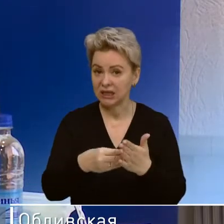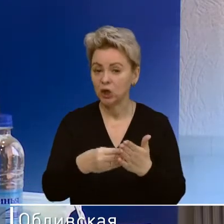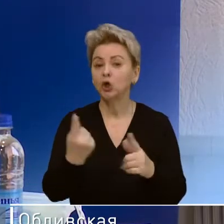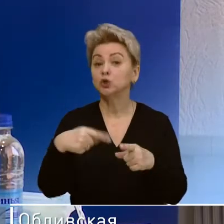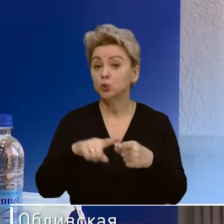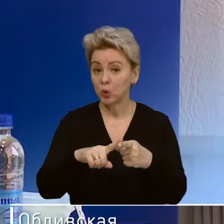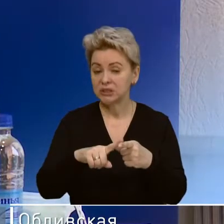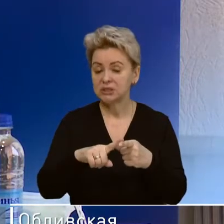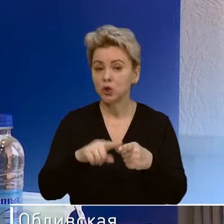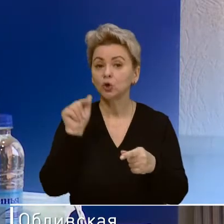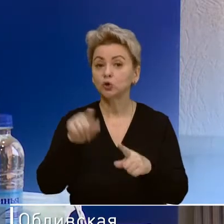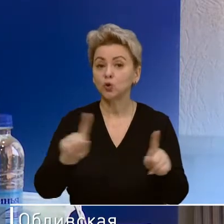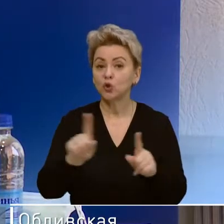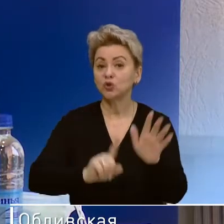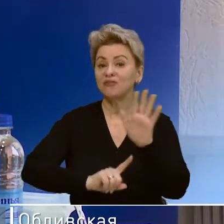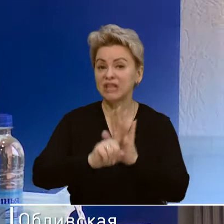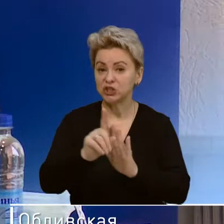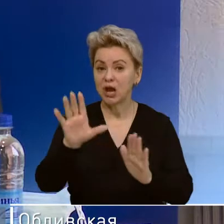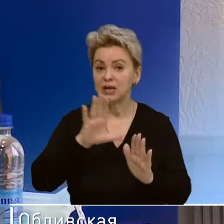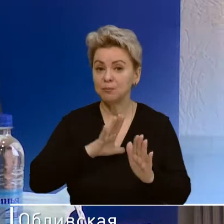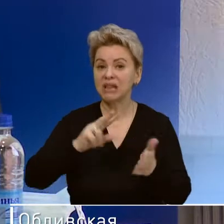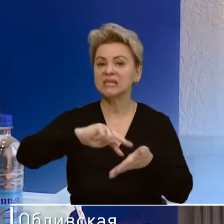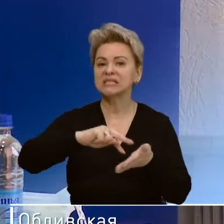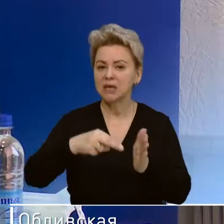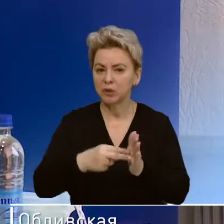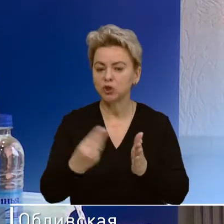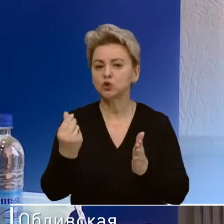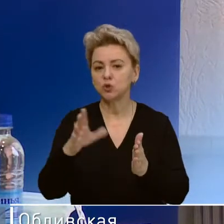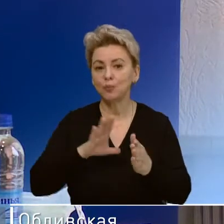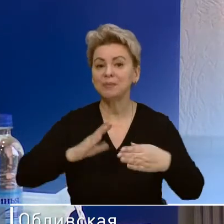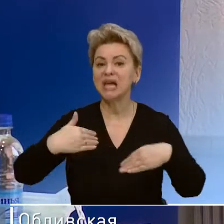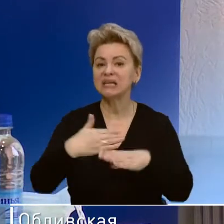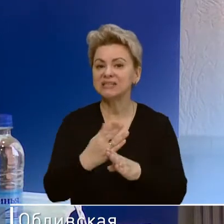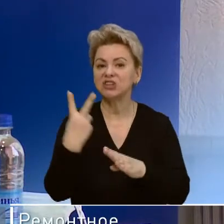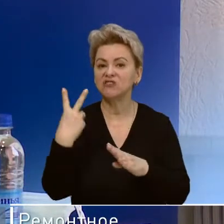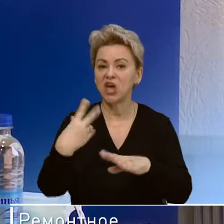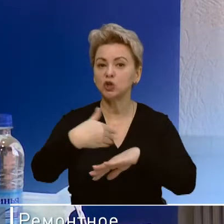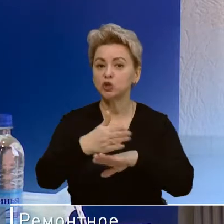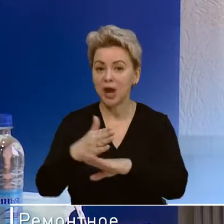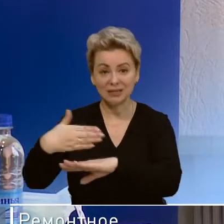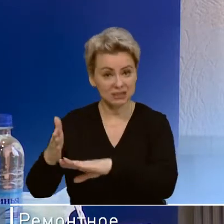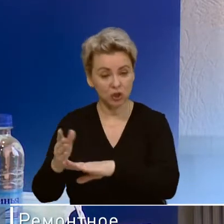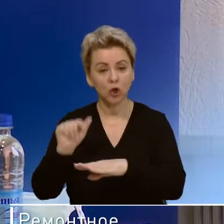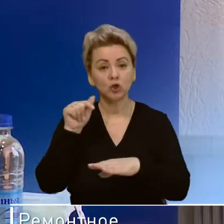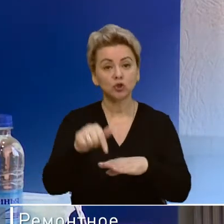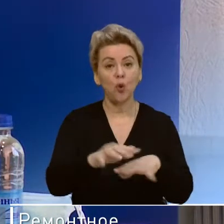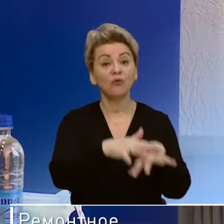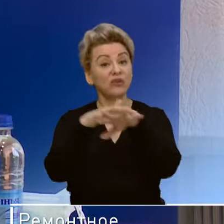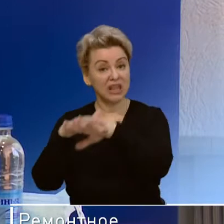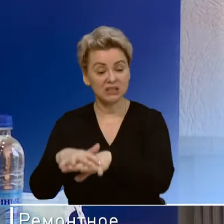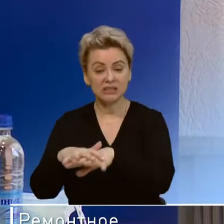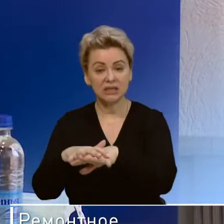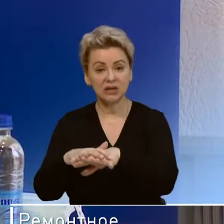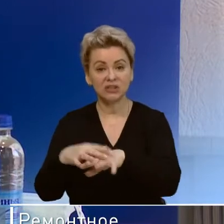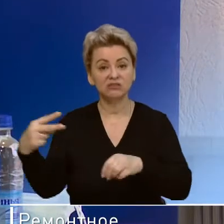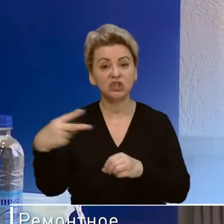То есть то, что первоначально было запланировано, сумма была разделена на две части. То, что финансировалось